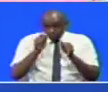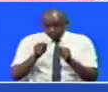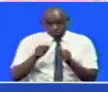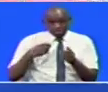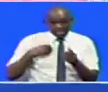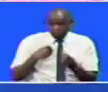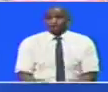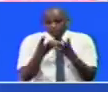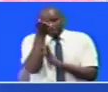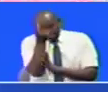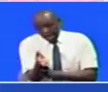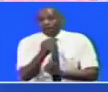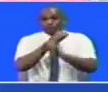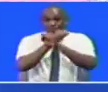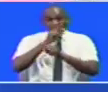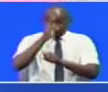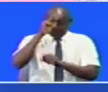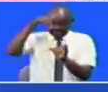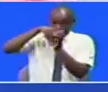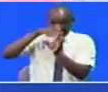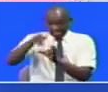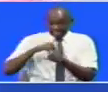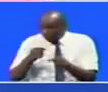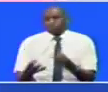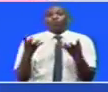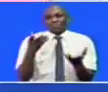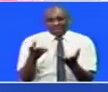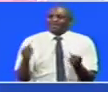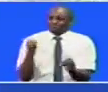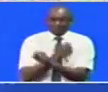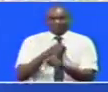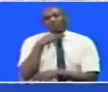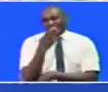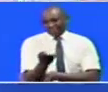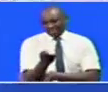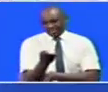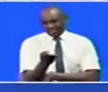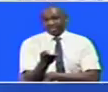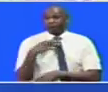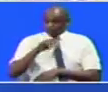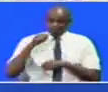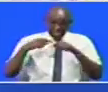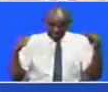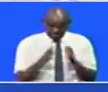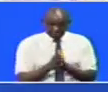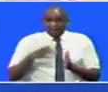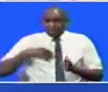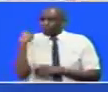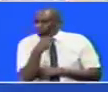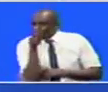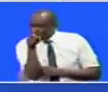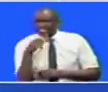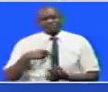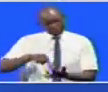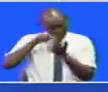vya mabomu na kuwalinda polisi dhidi ya mashambulizi ya kushtukiza kutoka kwa maadui, maafisa watakaoendesha magari hayo wana kofia